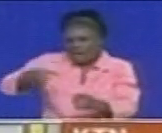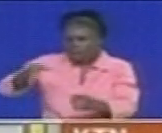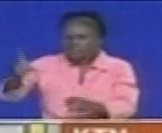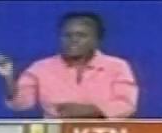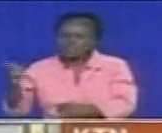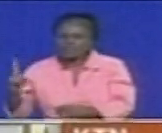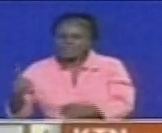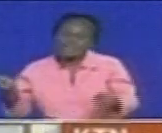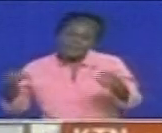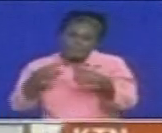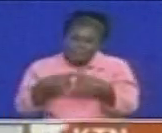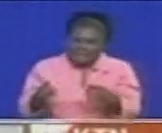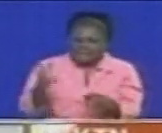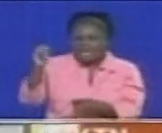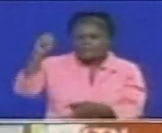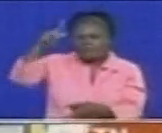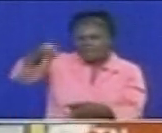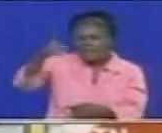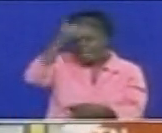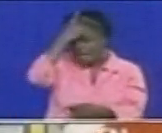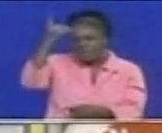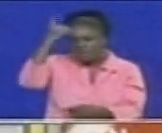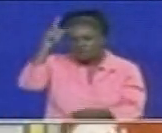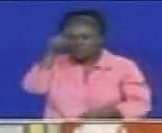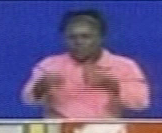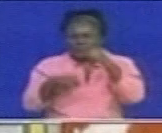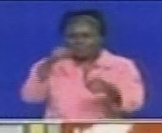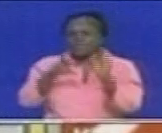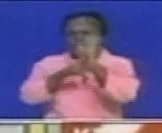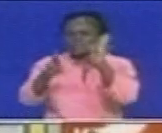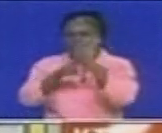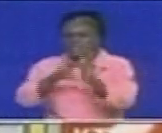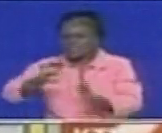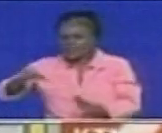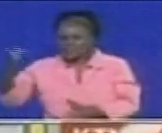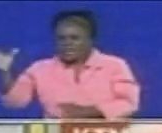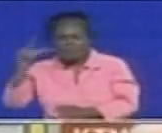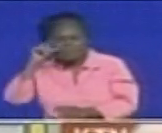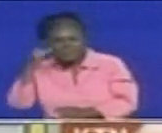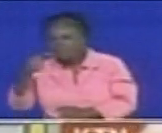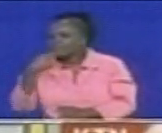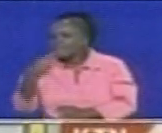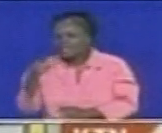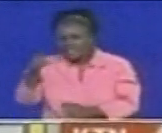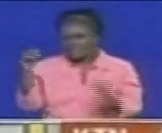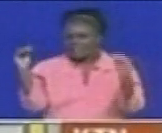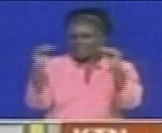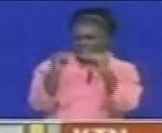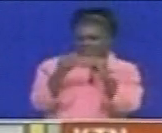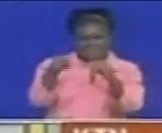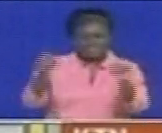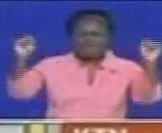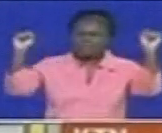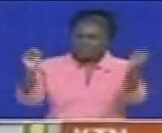wake, mbunge wa Dagoretti amewashtumu wawakilishi wa kaunti waliokongamana huko Mombasa hii leo, akisema kwamba mikutano hiyo haiwezi